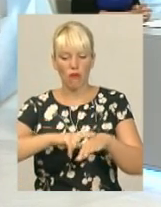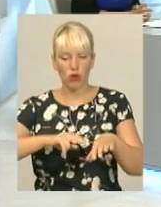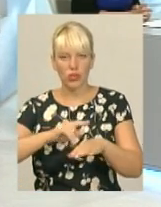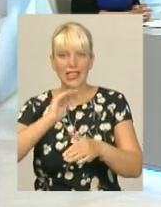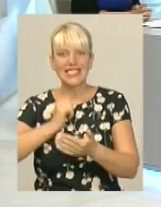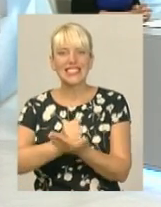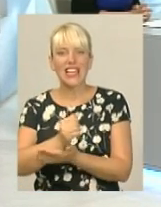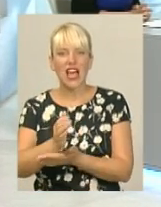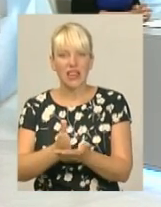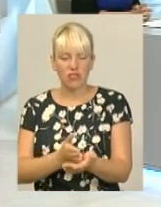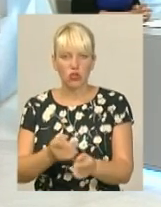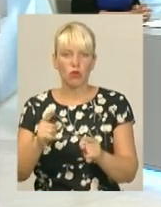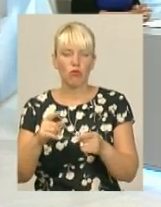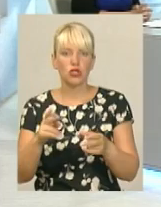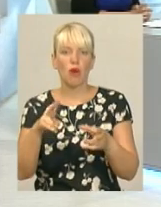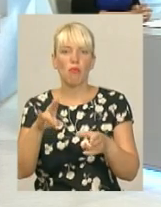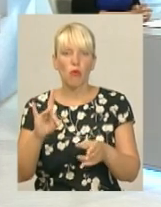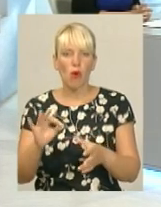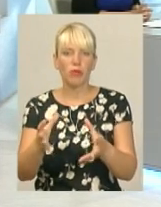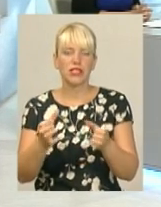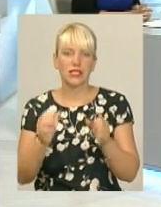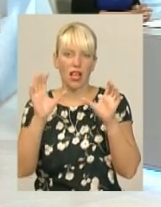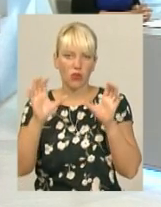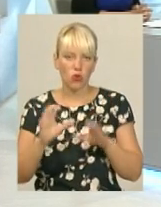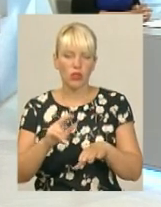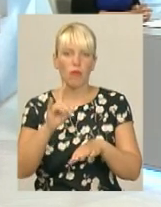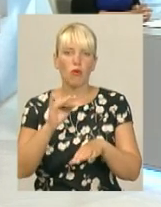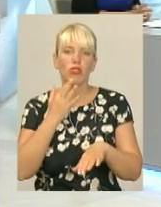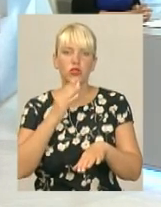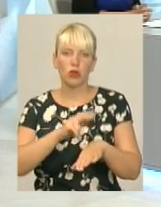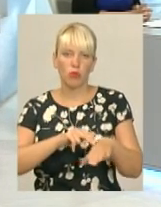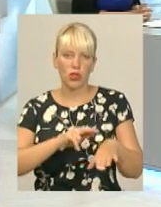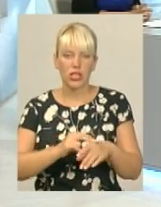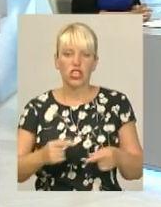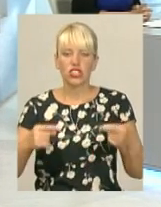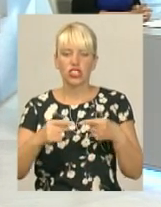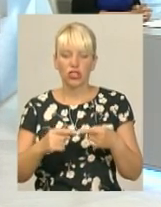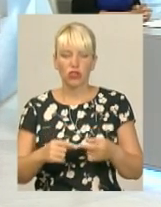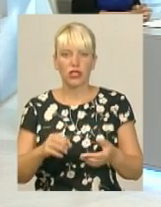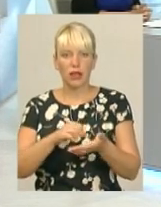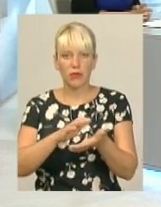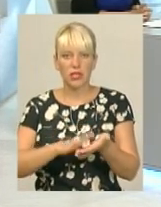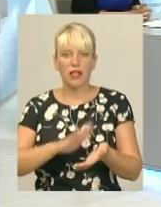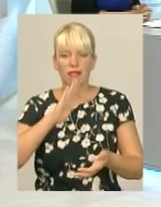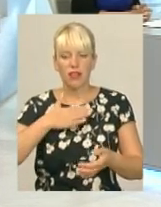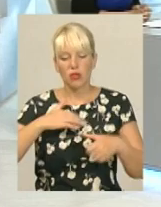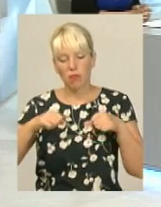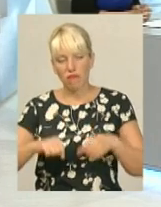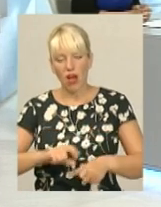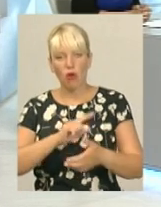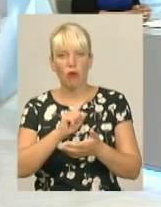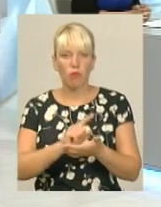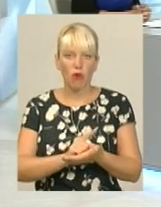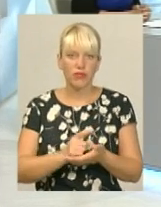тому що з прийняттям закону про Національну поліцію чітко визначені наші права, обов'язки, повноваження, принципи